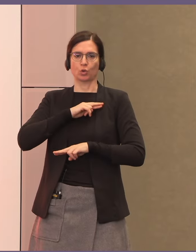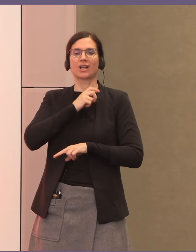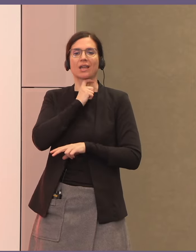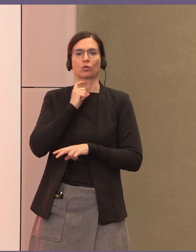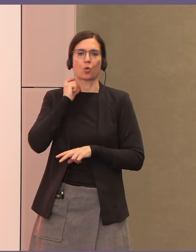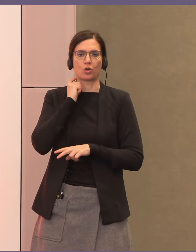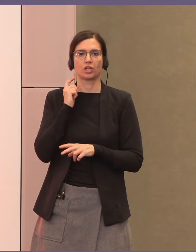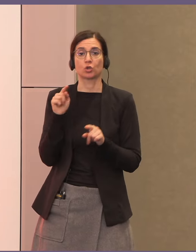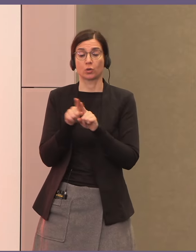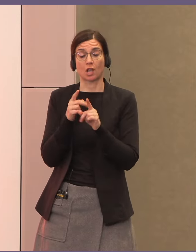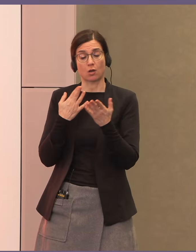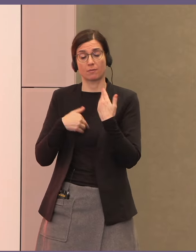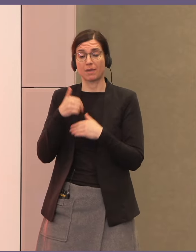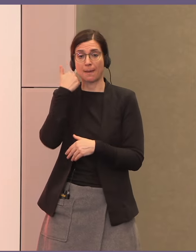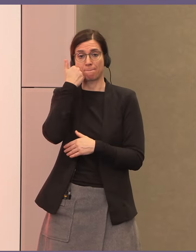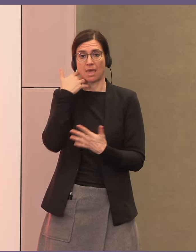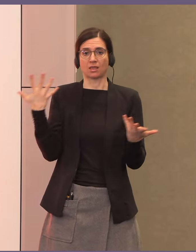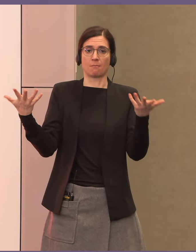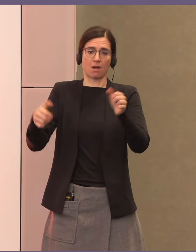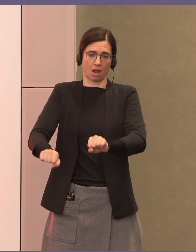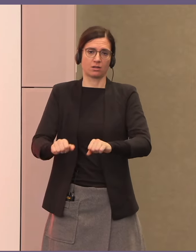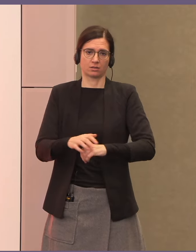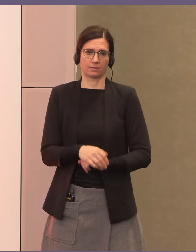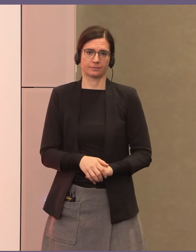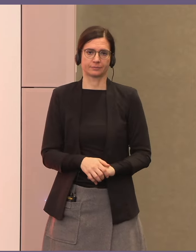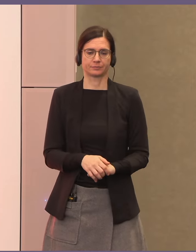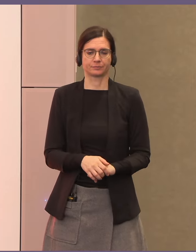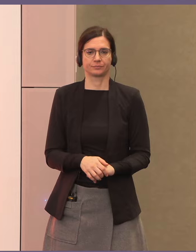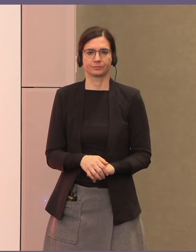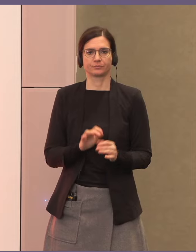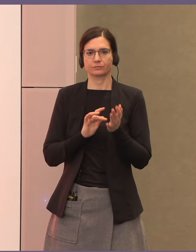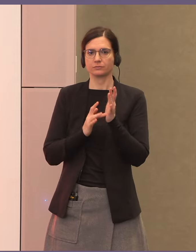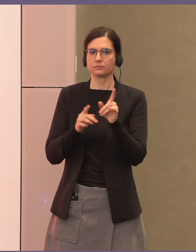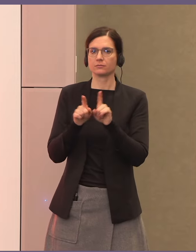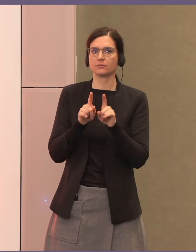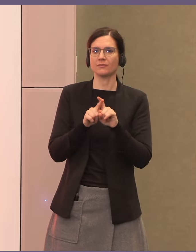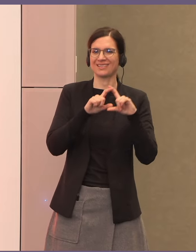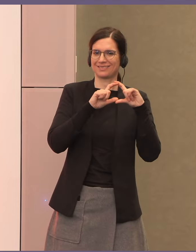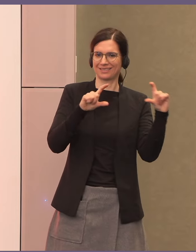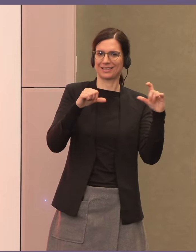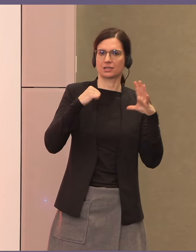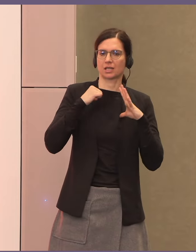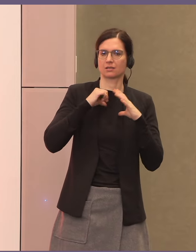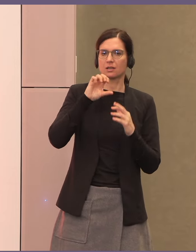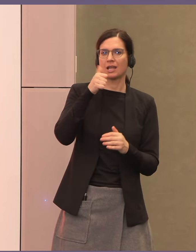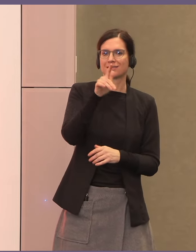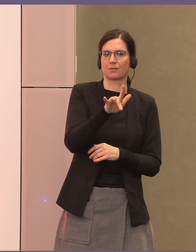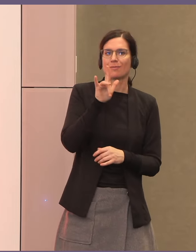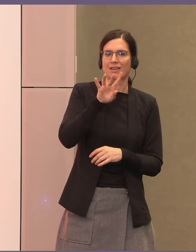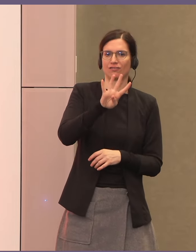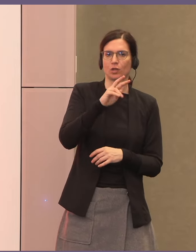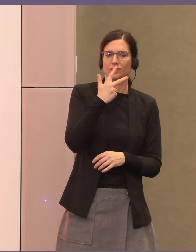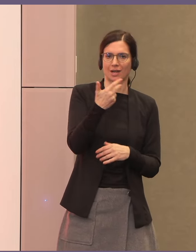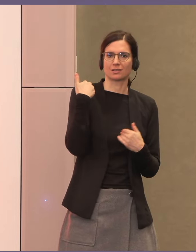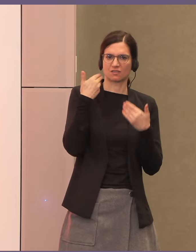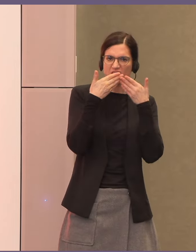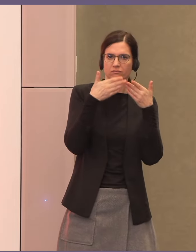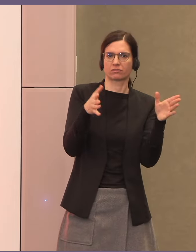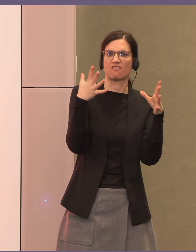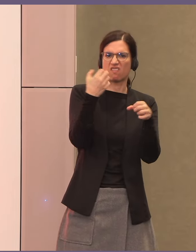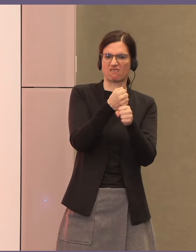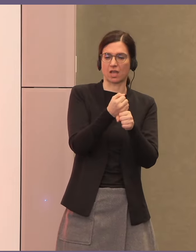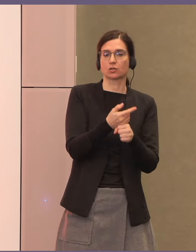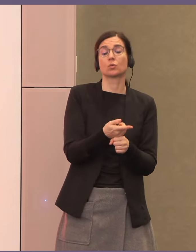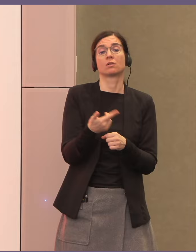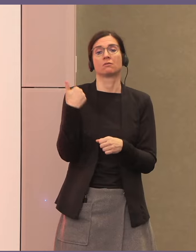auch eine Remaskunilisierung einsetzte. Dies zeigt sich beispielsweise im Artikel 16 der am 1. Mai 1934 veröffentlichten Verfassung,